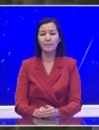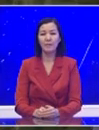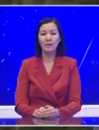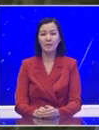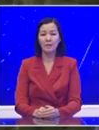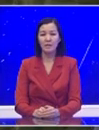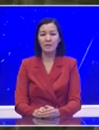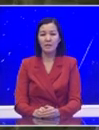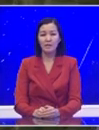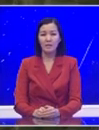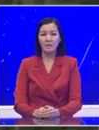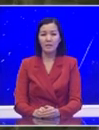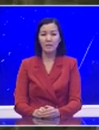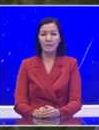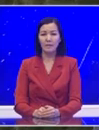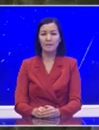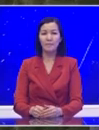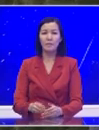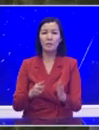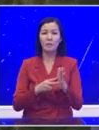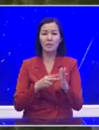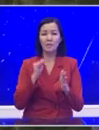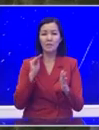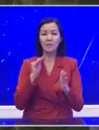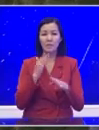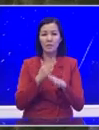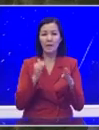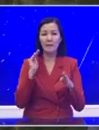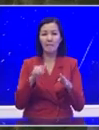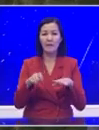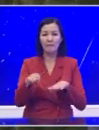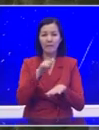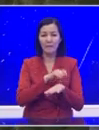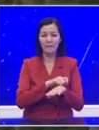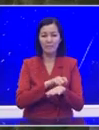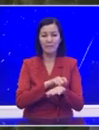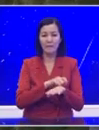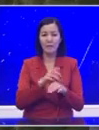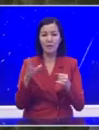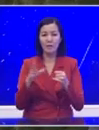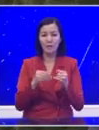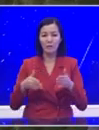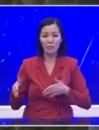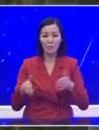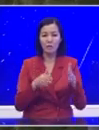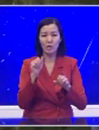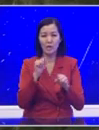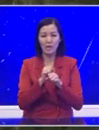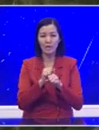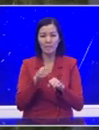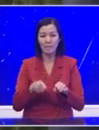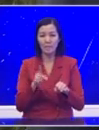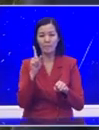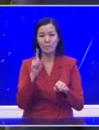Тұрмыстық нелерге байланысты жерлердің бәрі 7500 квадратный метр. Көшедегі аялдамалардың